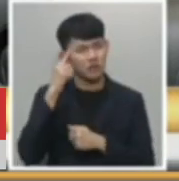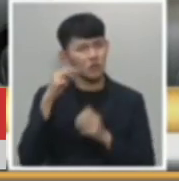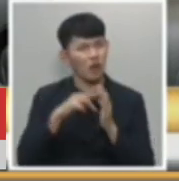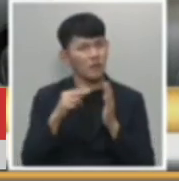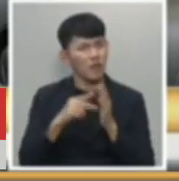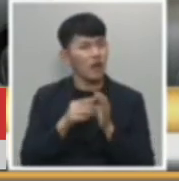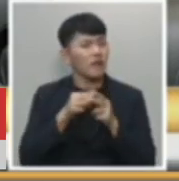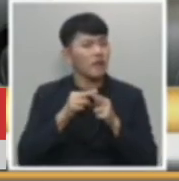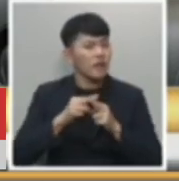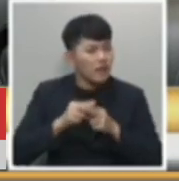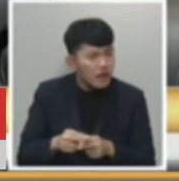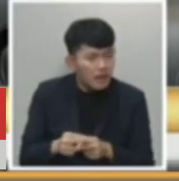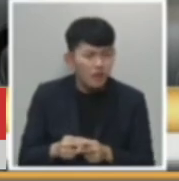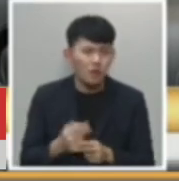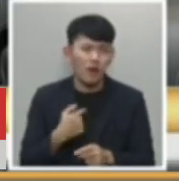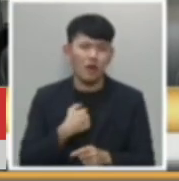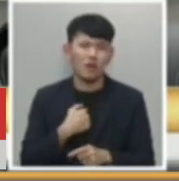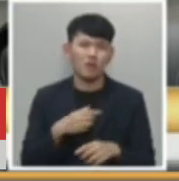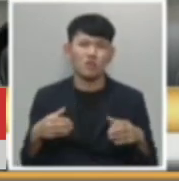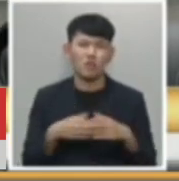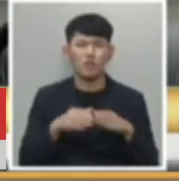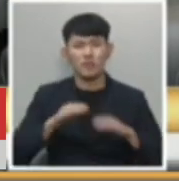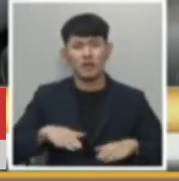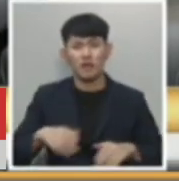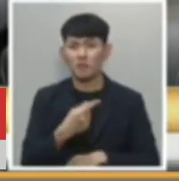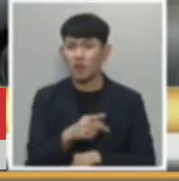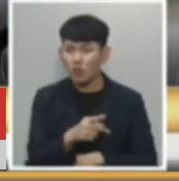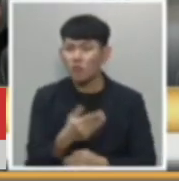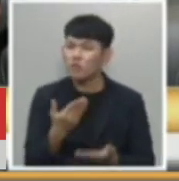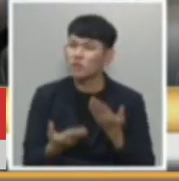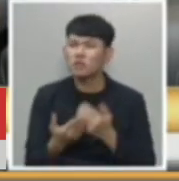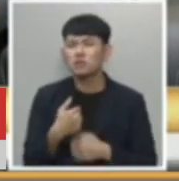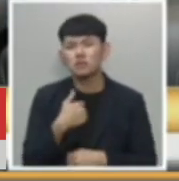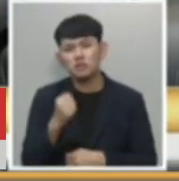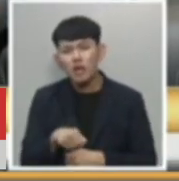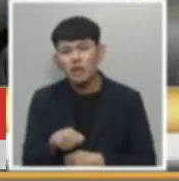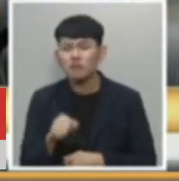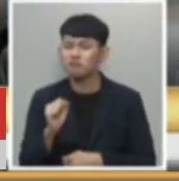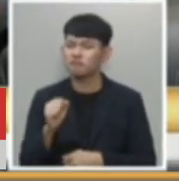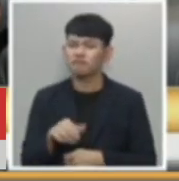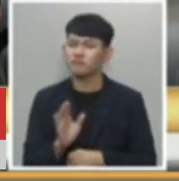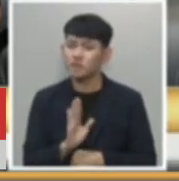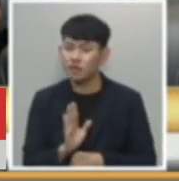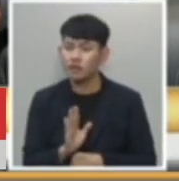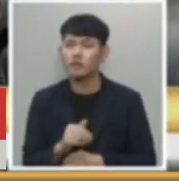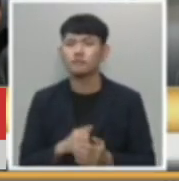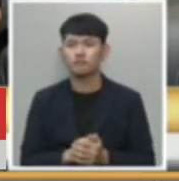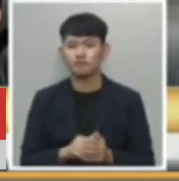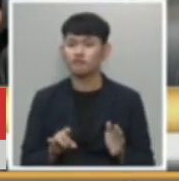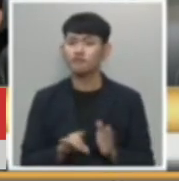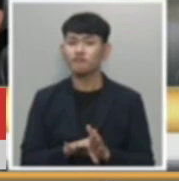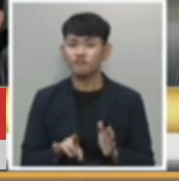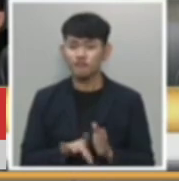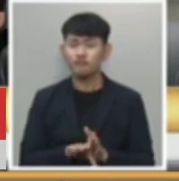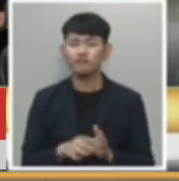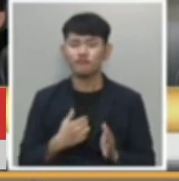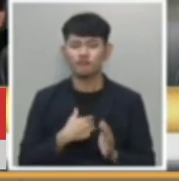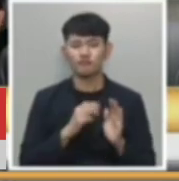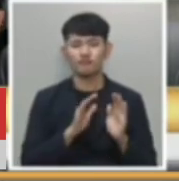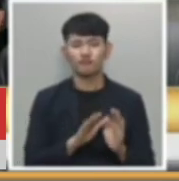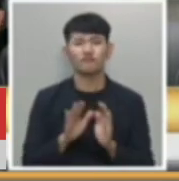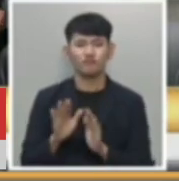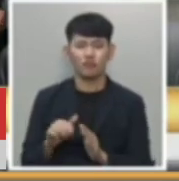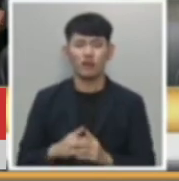นกระจายโอกาสเป็นนักเรียนประถมศึกษาหรือไม่นะครับฉะนั้นสุดท้ายนี้นะครับผมอยากฝากว่าทรัพยาก